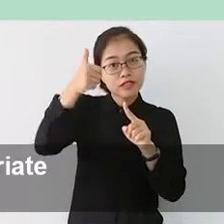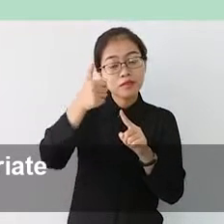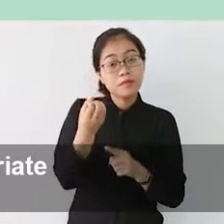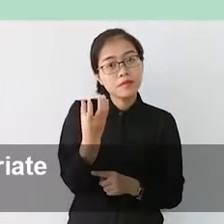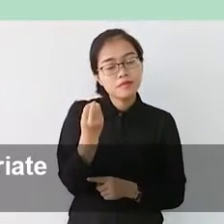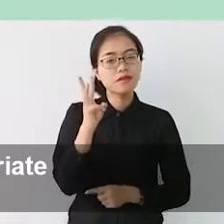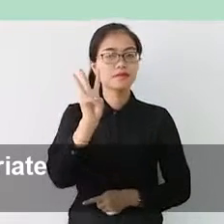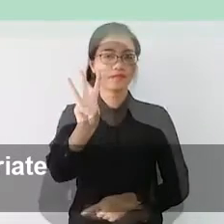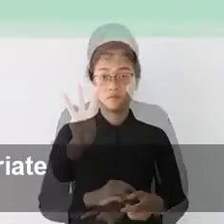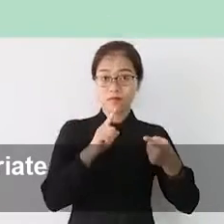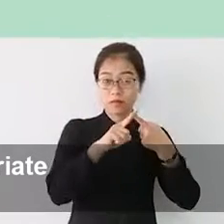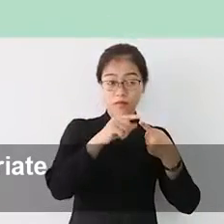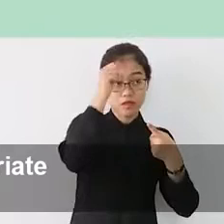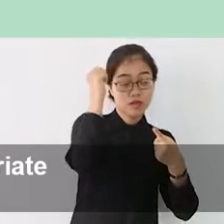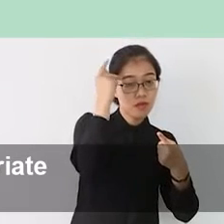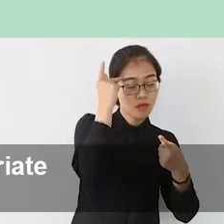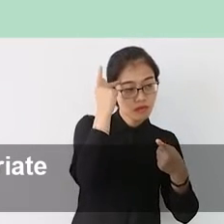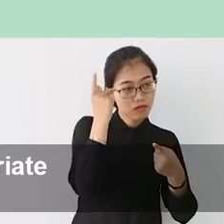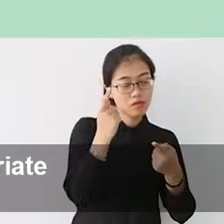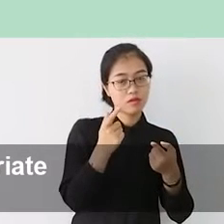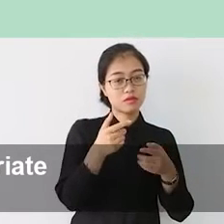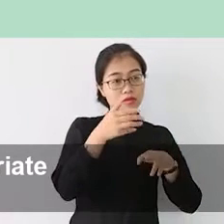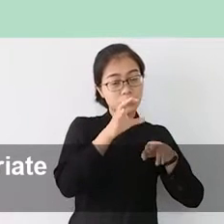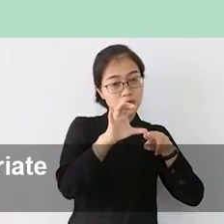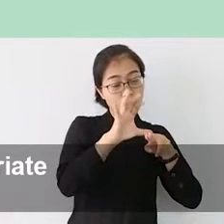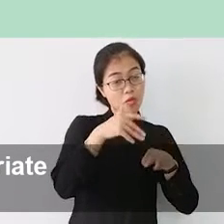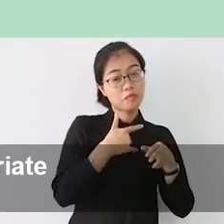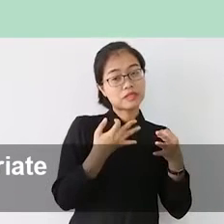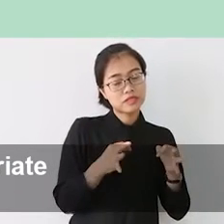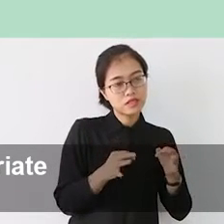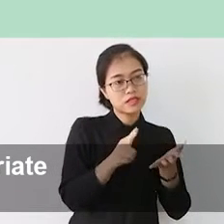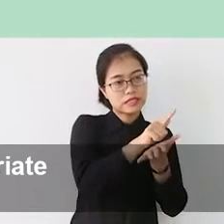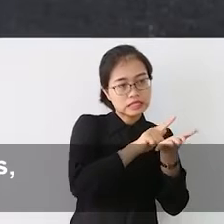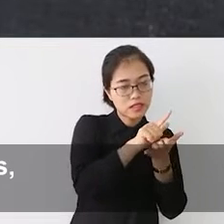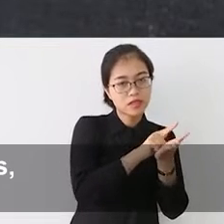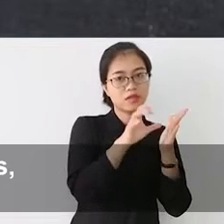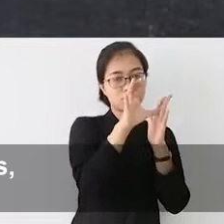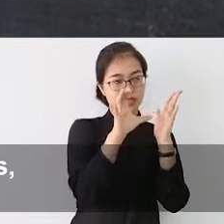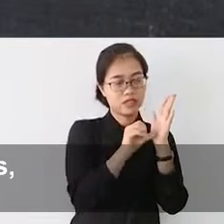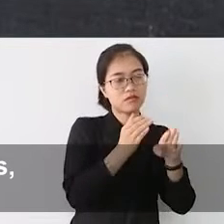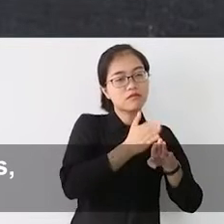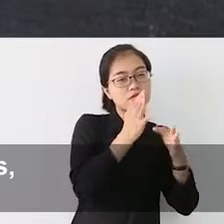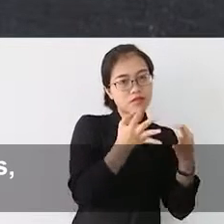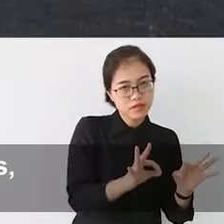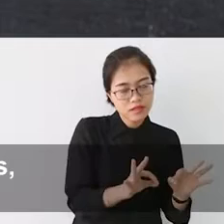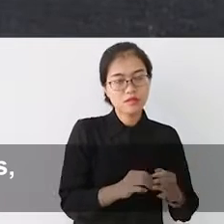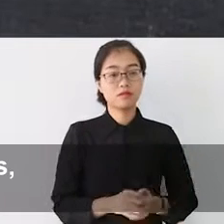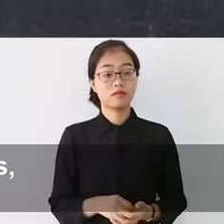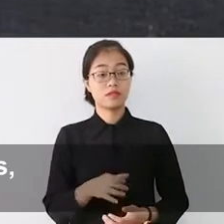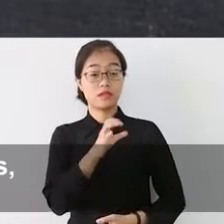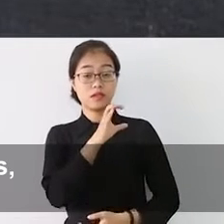3 mục tiêu sau. 1. Sinh viên khuyết tật nhận biết được các nhu cầu về điều chỉnh hợp lý của họ và trở thành những sinh viên ưu tú.